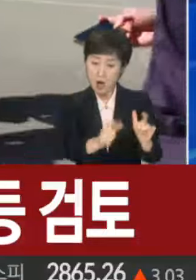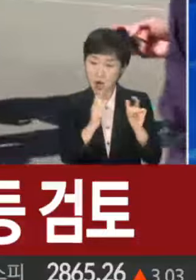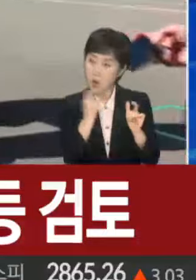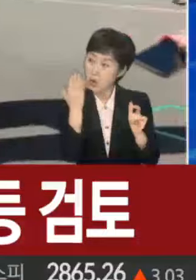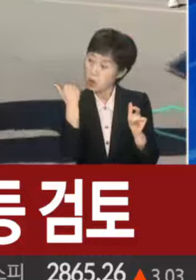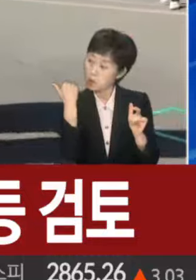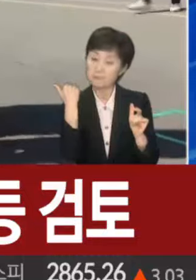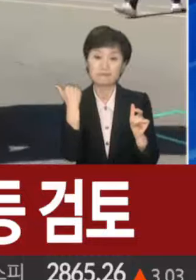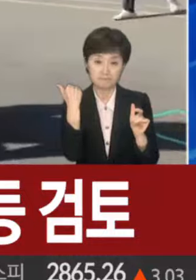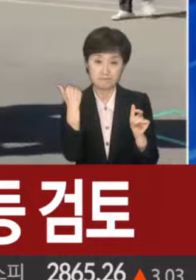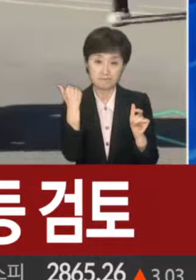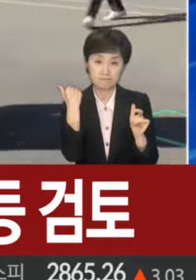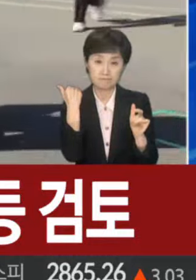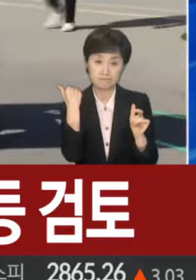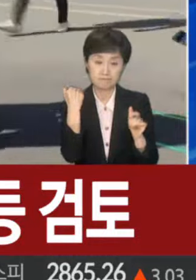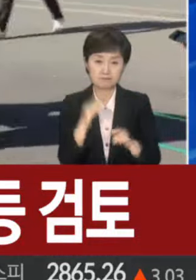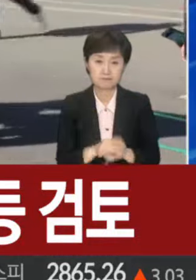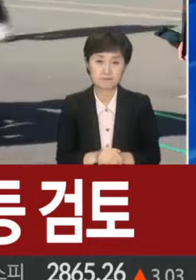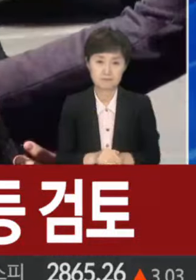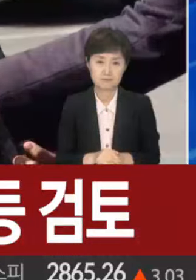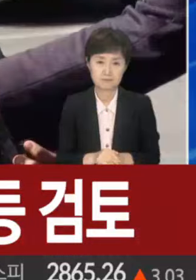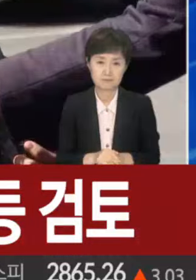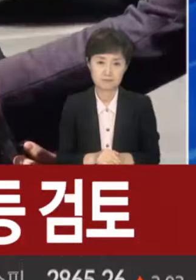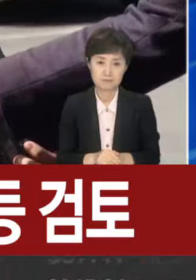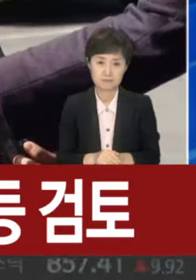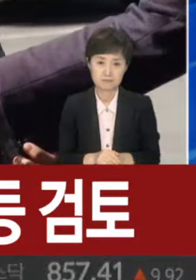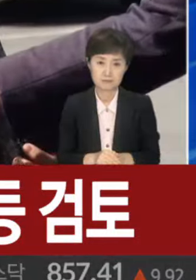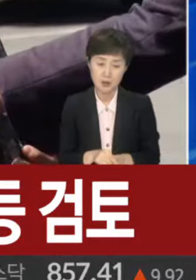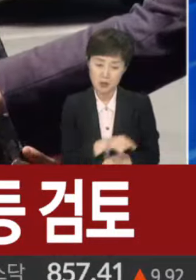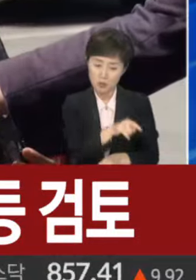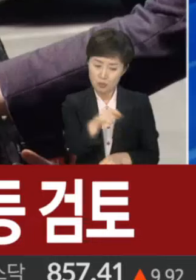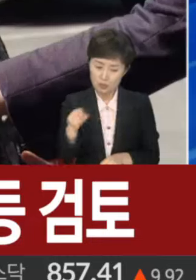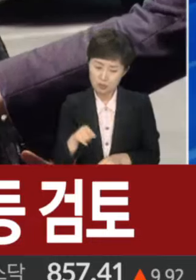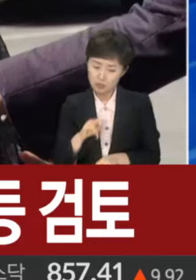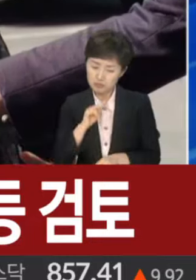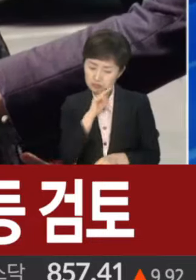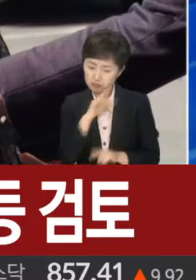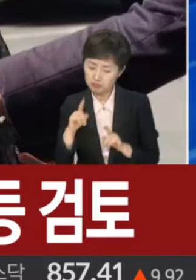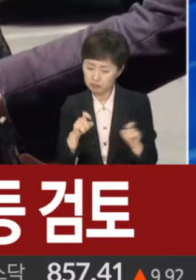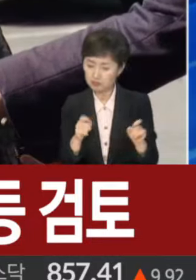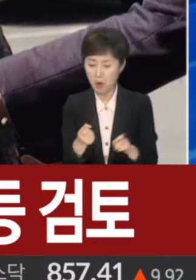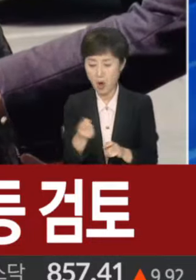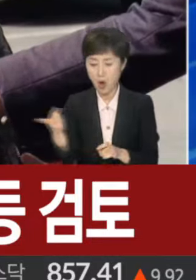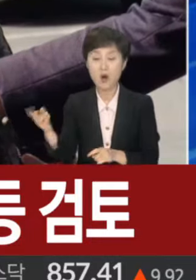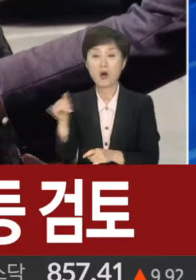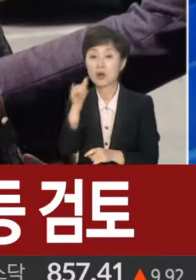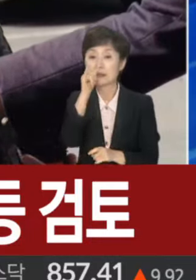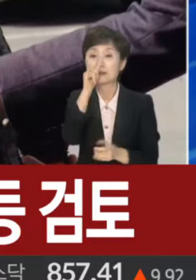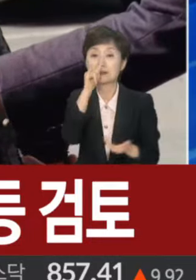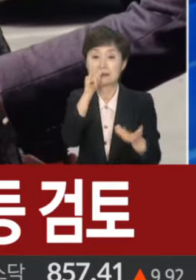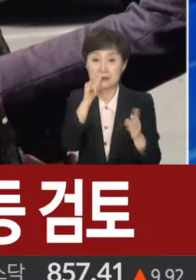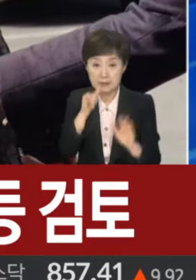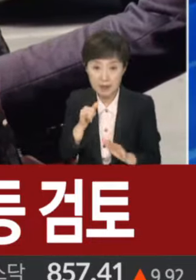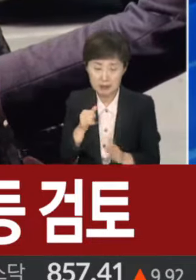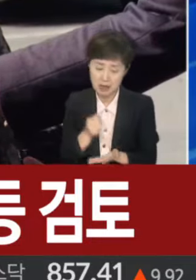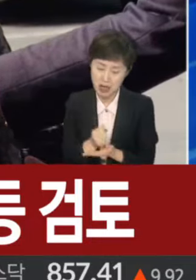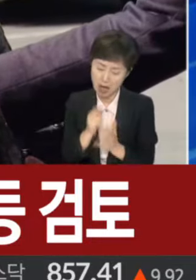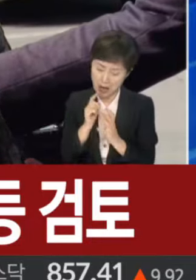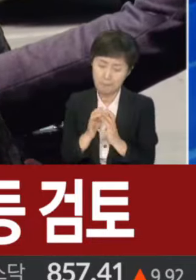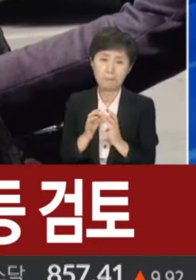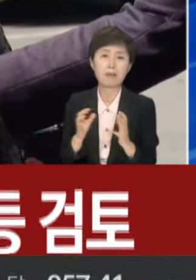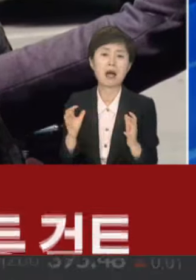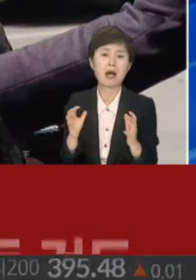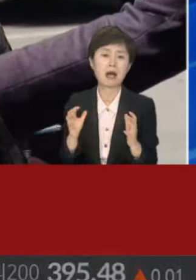그 어떤 개최 자체의 적법성에 대해서 의문을 제기하는 목소리들이 있기는 합니다만 그 부분에 대해서는 논의가 있는 부분이지